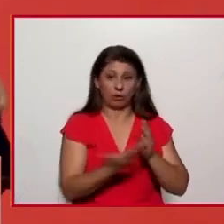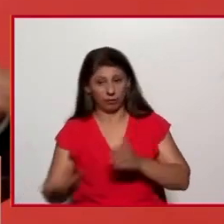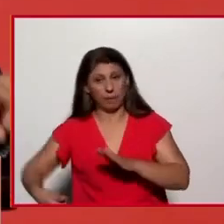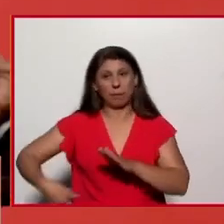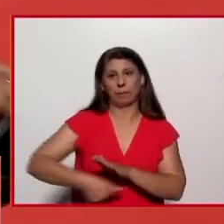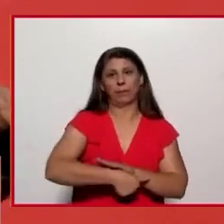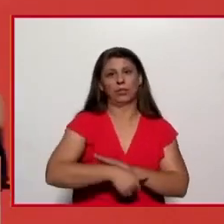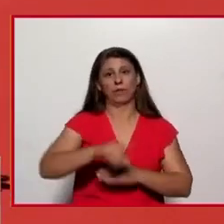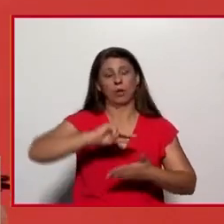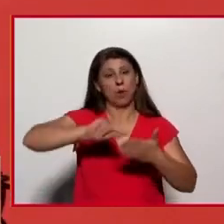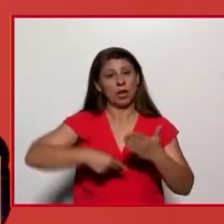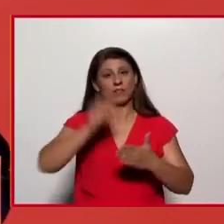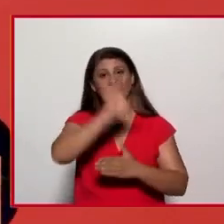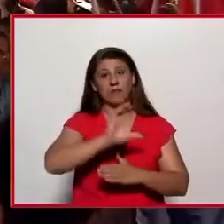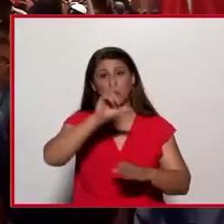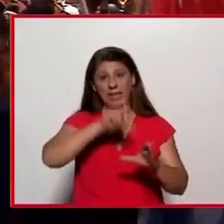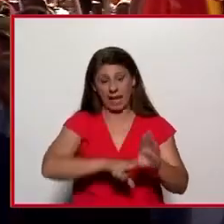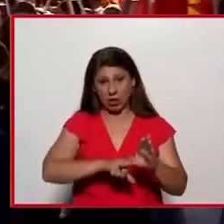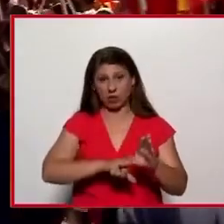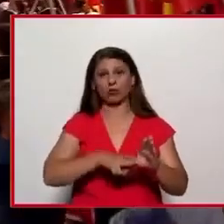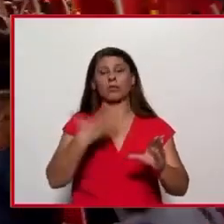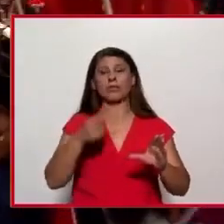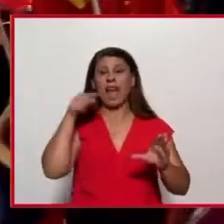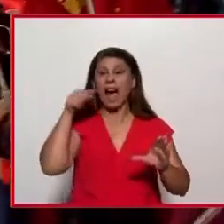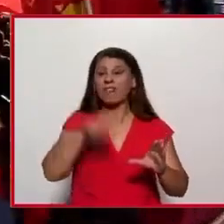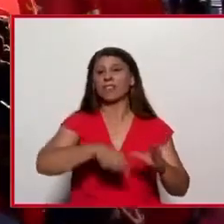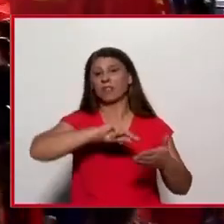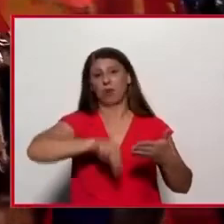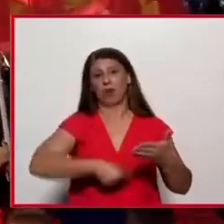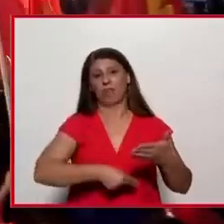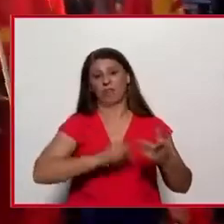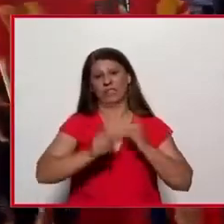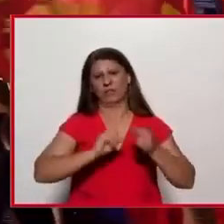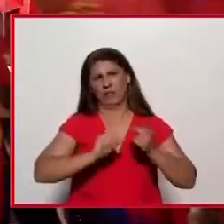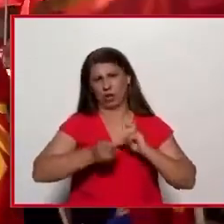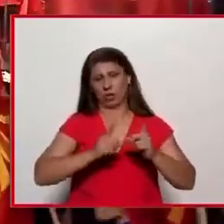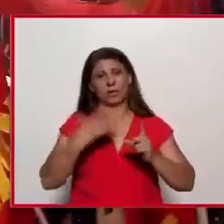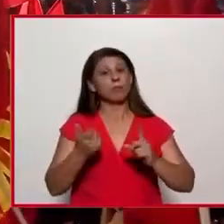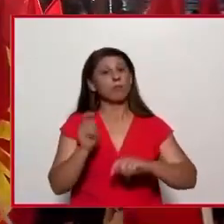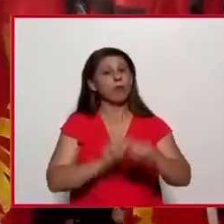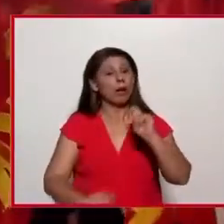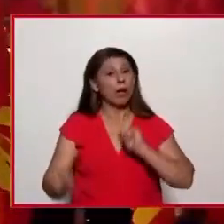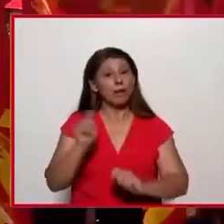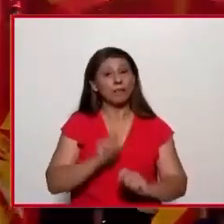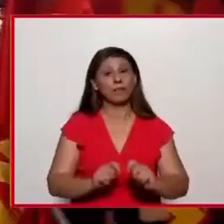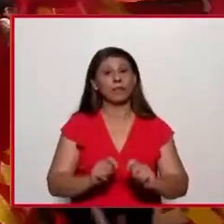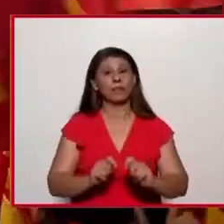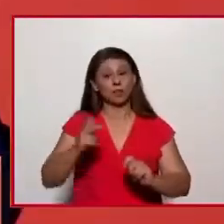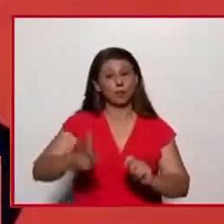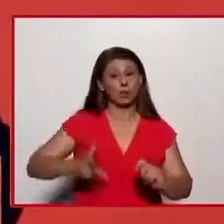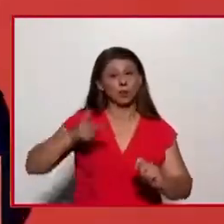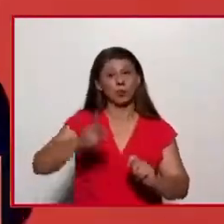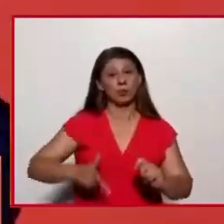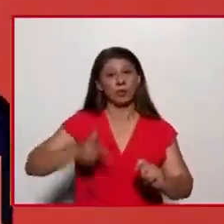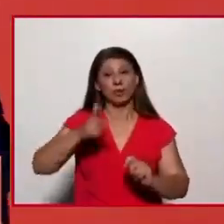η υπογραφή της Ευρωπαϊκής Ένωσης είναι αυτή επίσης που έφτιαξε τους σιδηρόδρομους